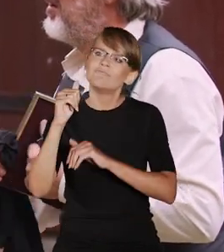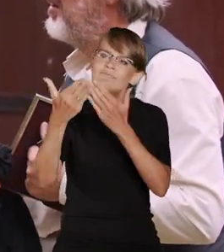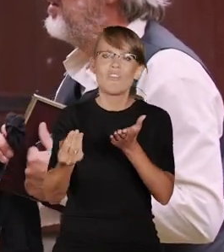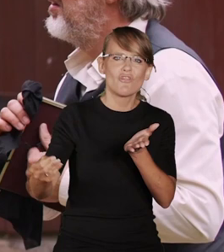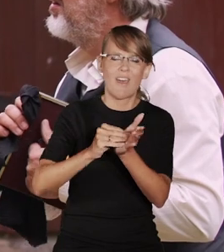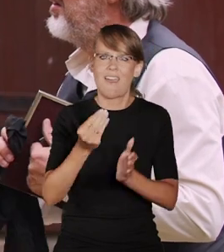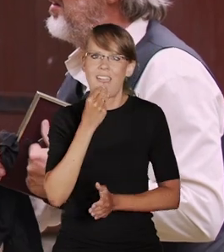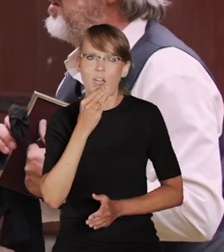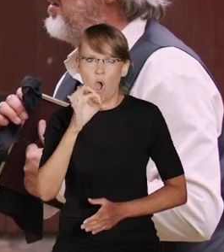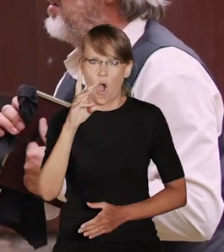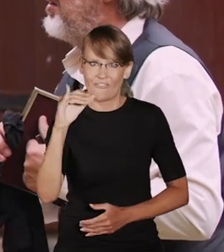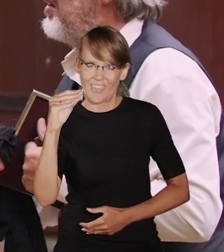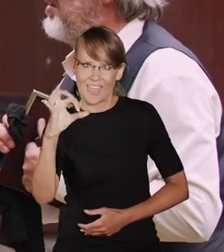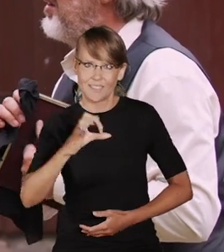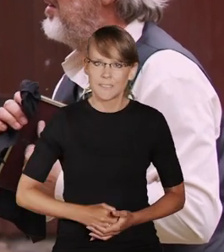Tobi.